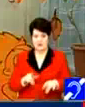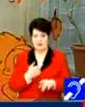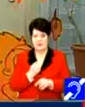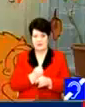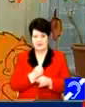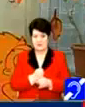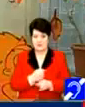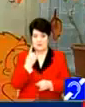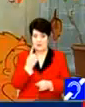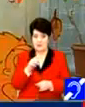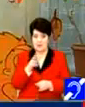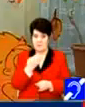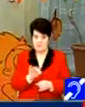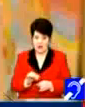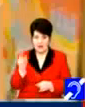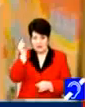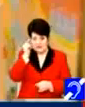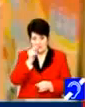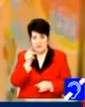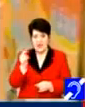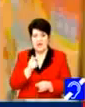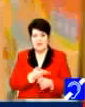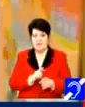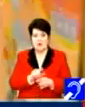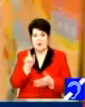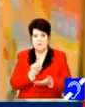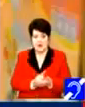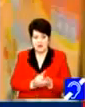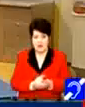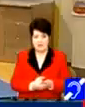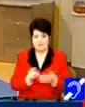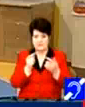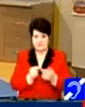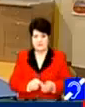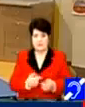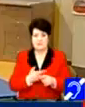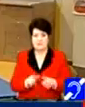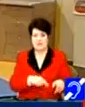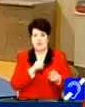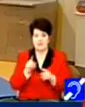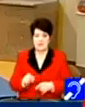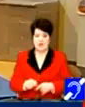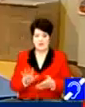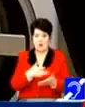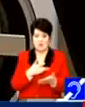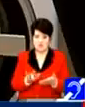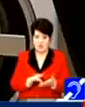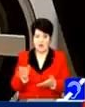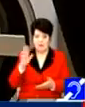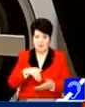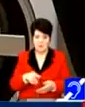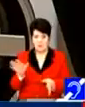până pe 1 mai, managerii instituțiilor de învățământ sunt obligați să facă inventarierea bunurilor și să le treacă în evidența contabilă. Mai apoi,